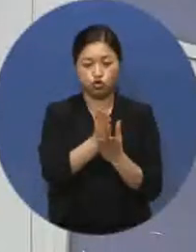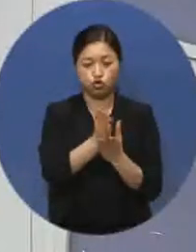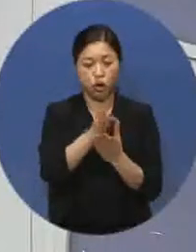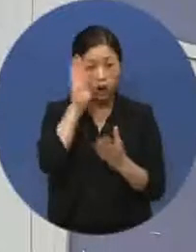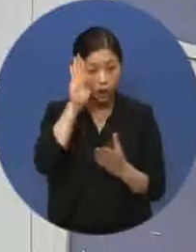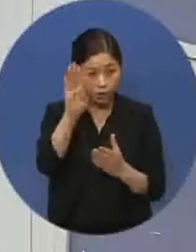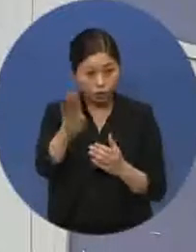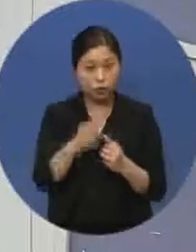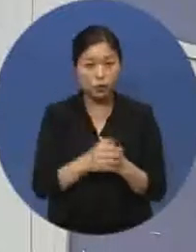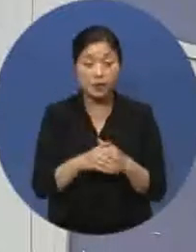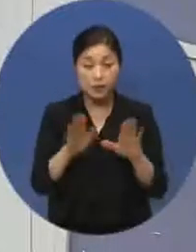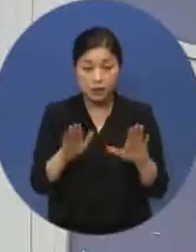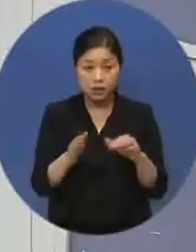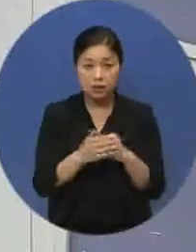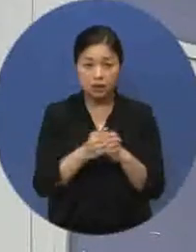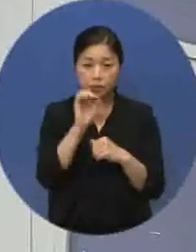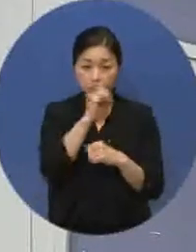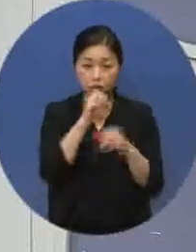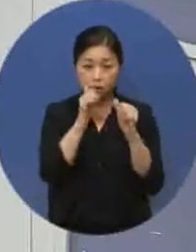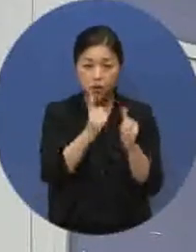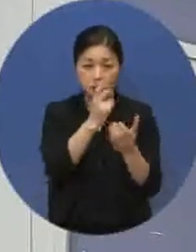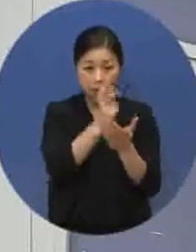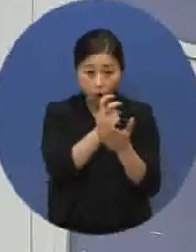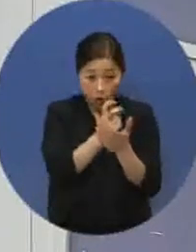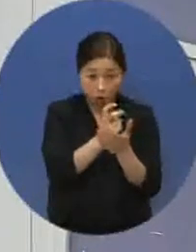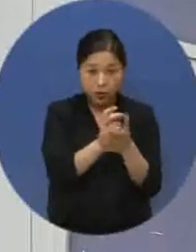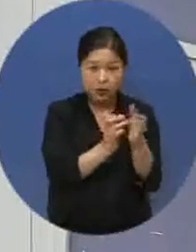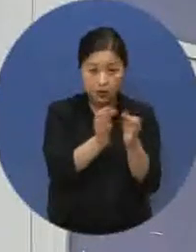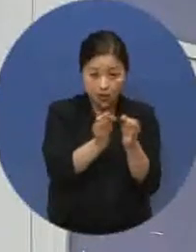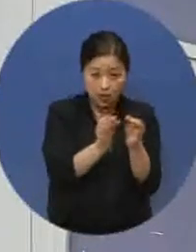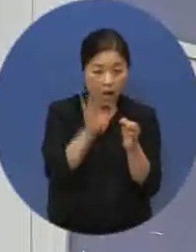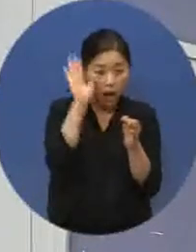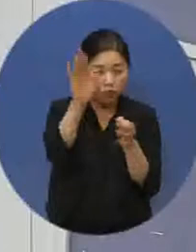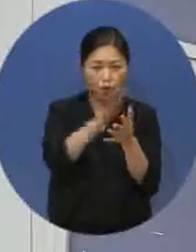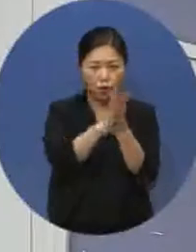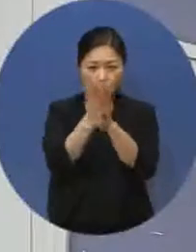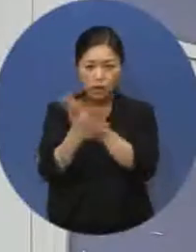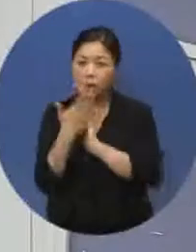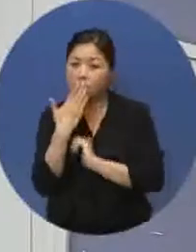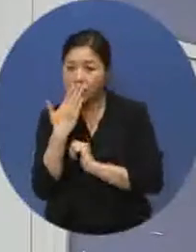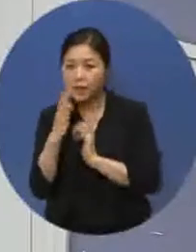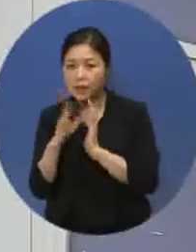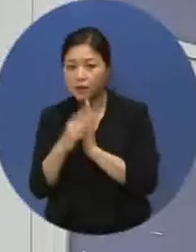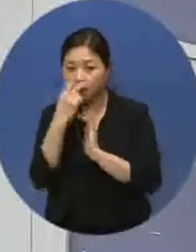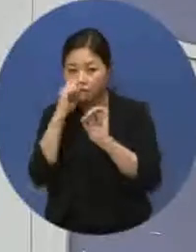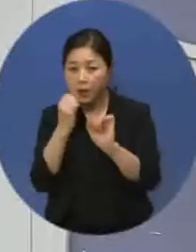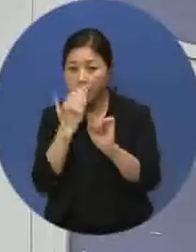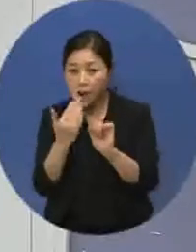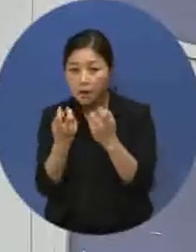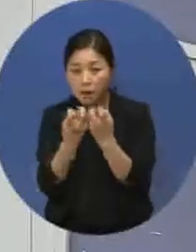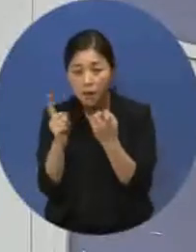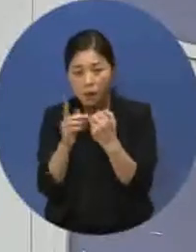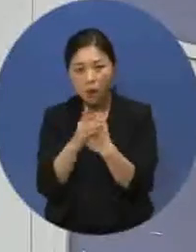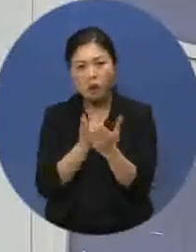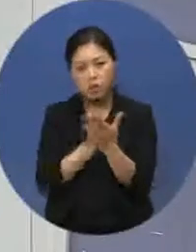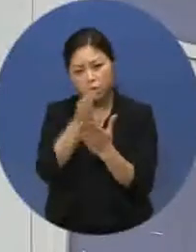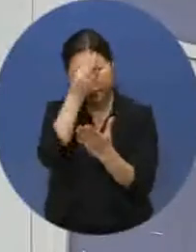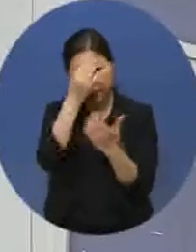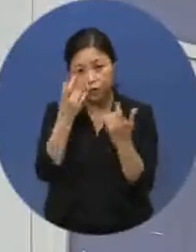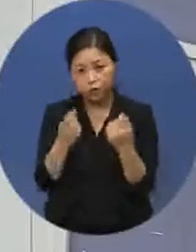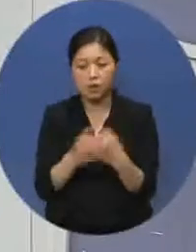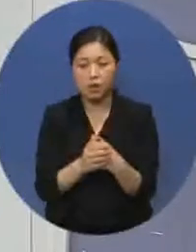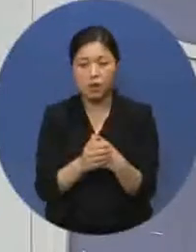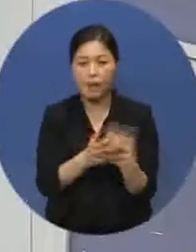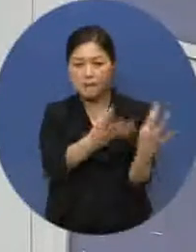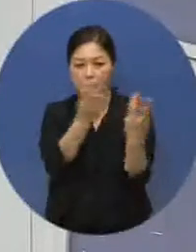앞으로 지금 현재의 변호사 법률 시장이 얼마든지 변화할 수 있을 때 살아남는 방법은 전문성입니다.